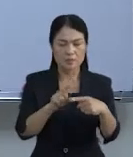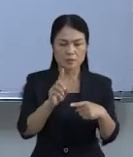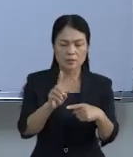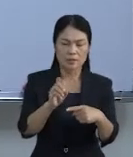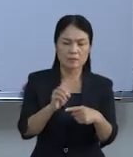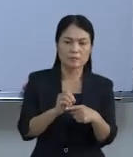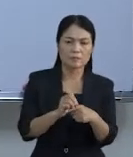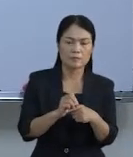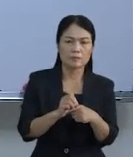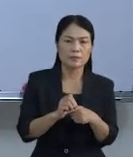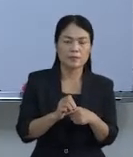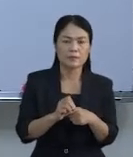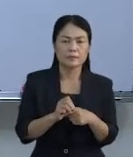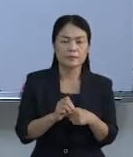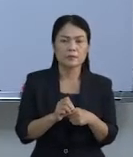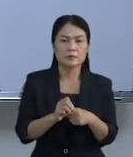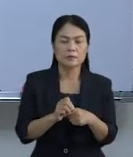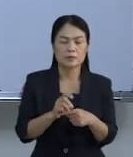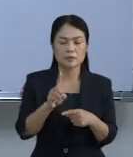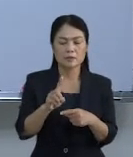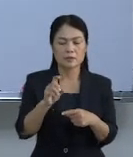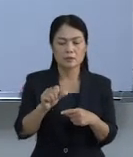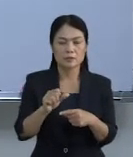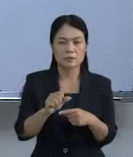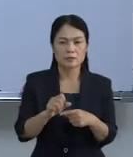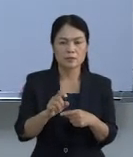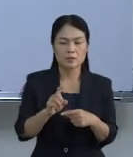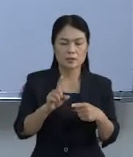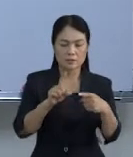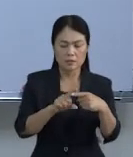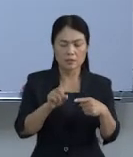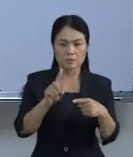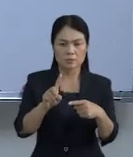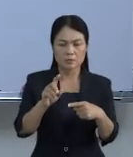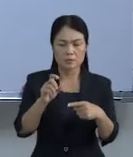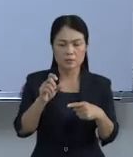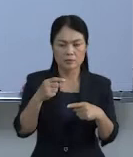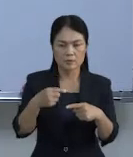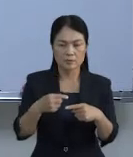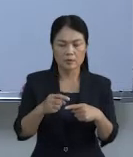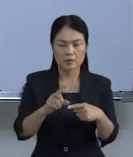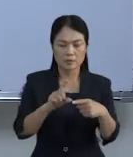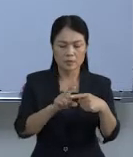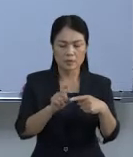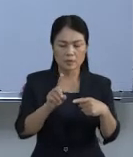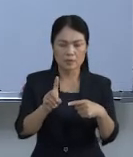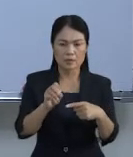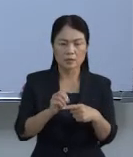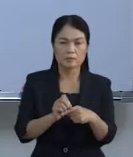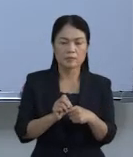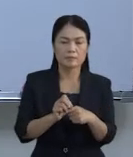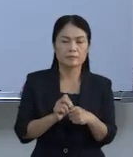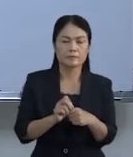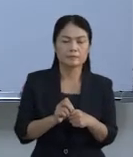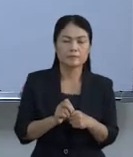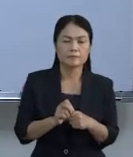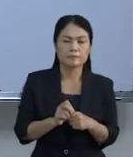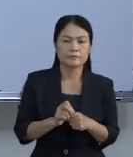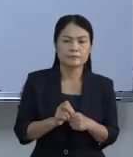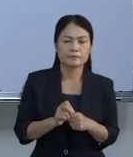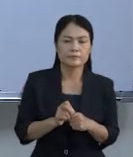đóp nè chạy cho môi mà rối chạy cho môi quán cứ bạc chạy nặng đóp kế rộp